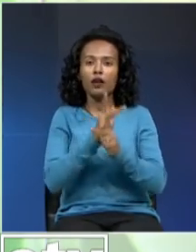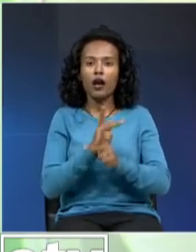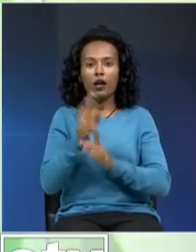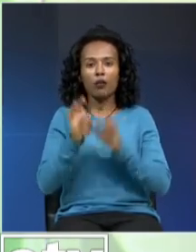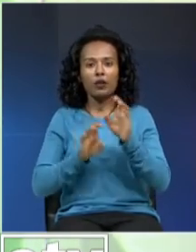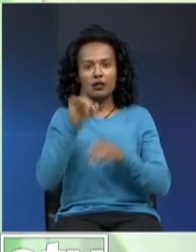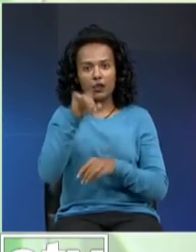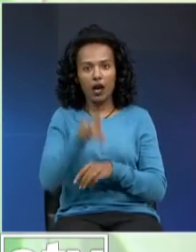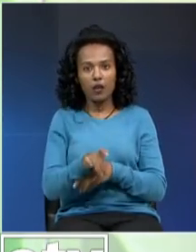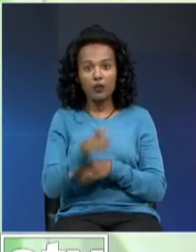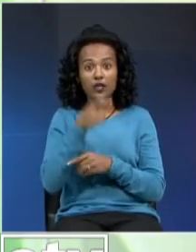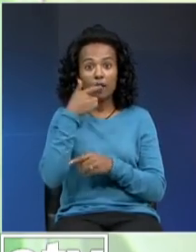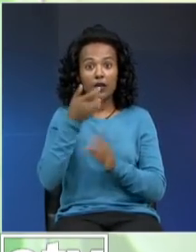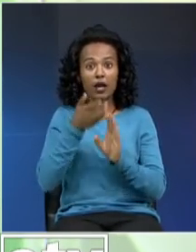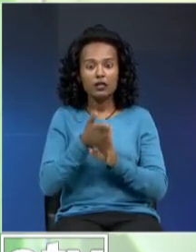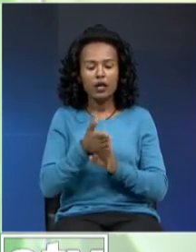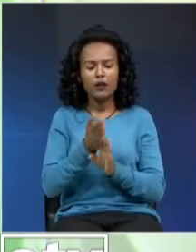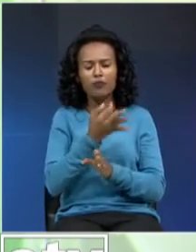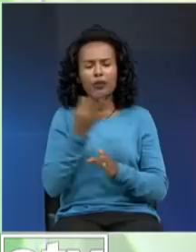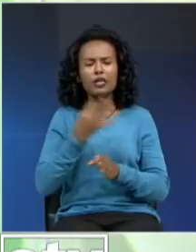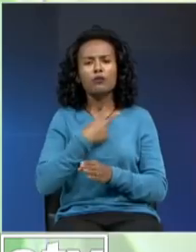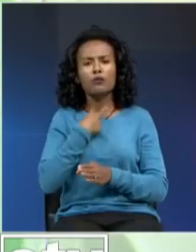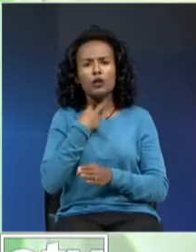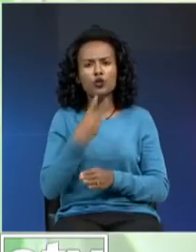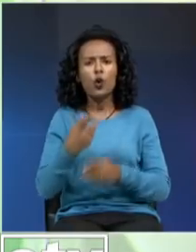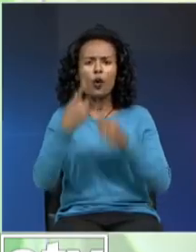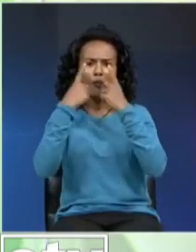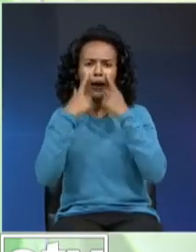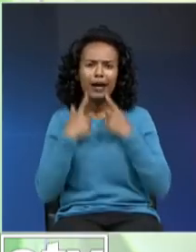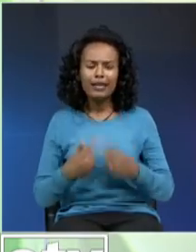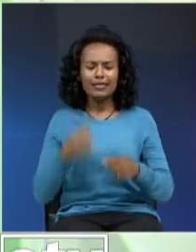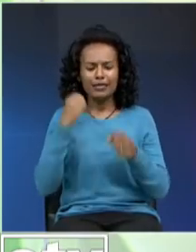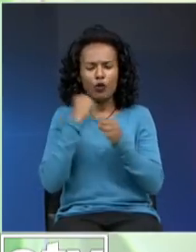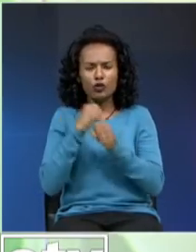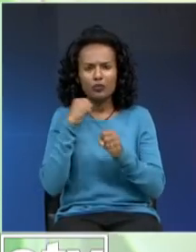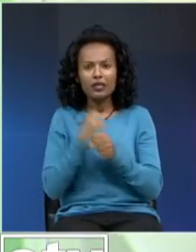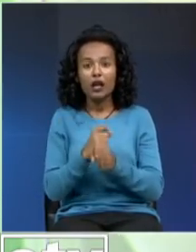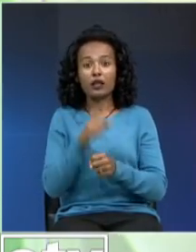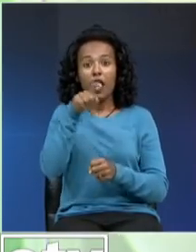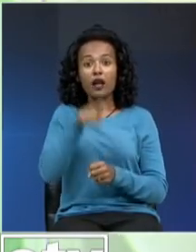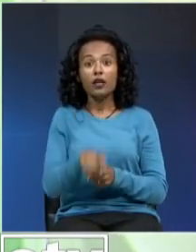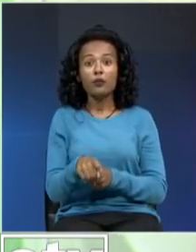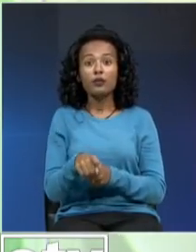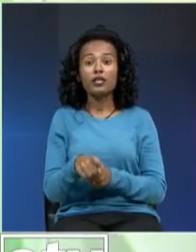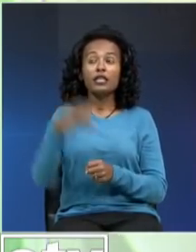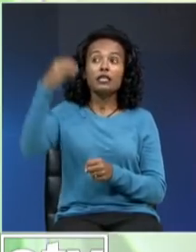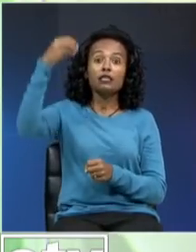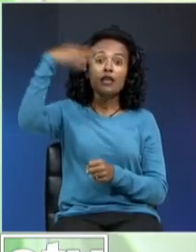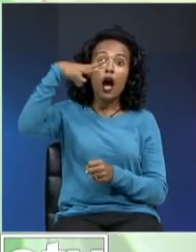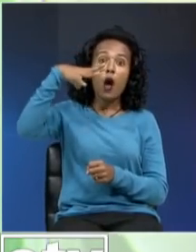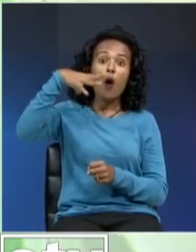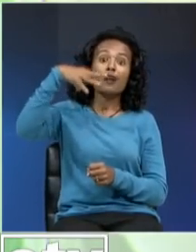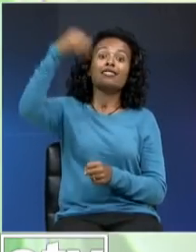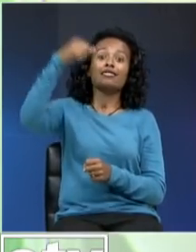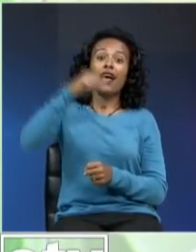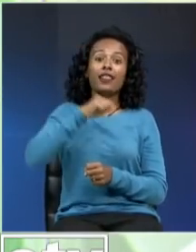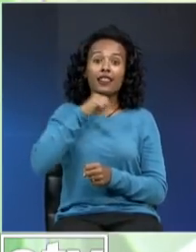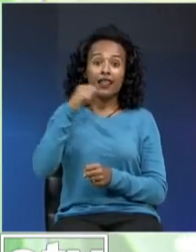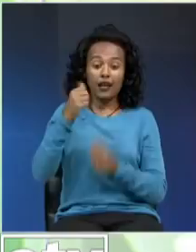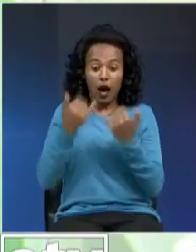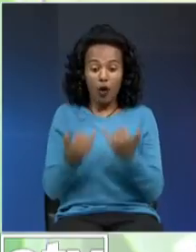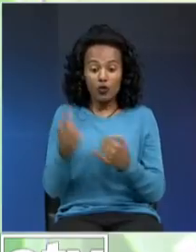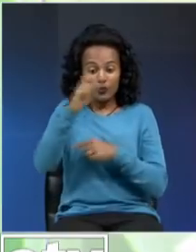መደረግ አለበት ከሚል አንጻር አብዝተን መጮህ፣ አብዝተን ማልቀስ፣ አብዝተን ስራዎች መስራት ያለብን ፀሐይዋ ሳትጠልቅ አሁን በቀኑ